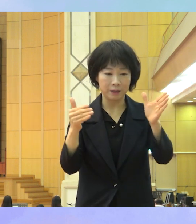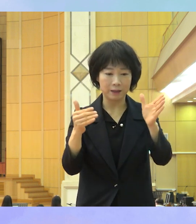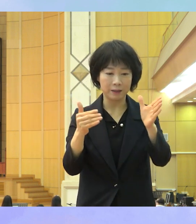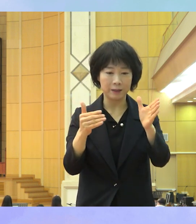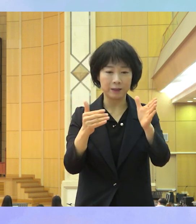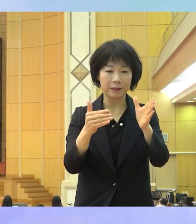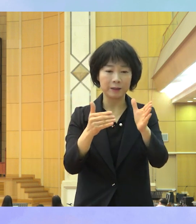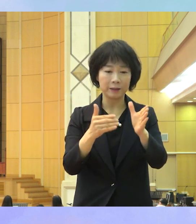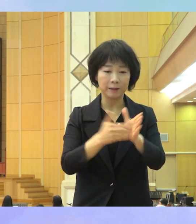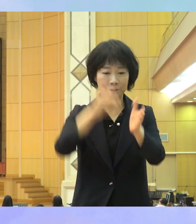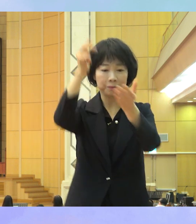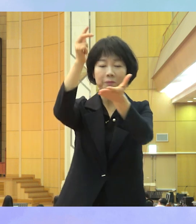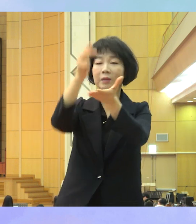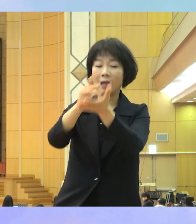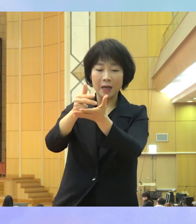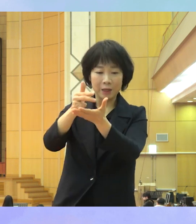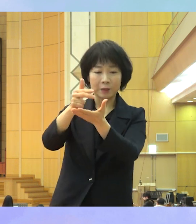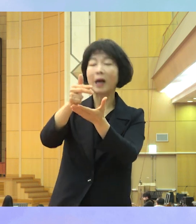주시네.